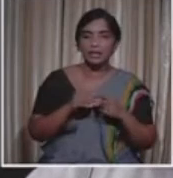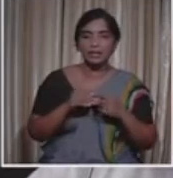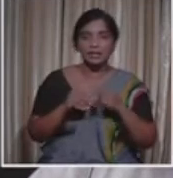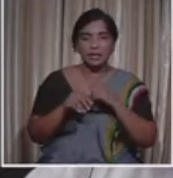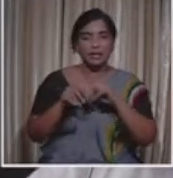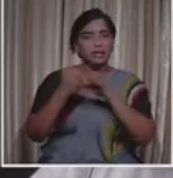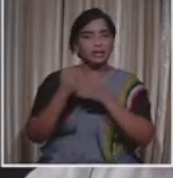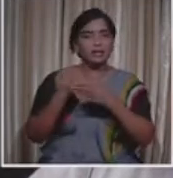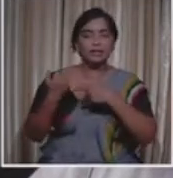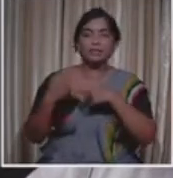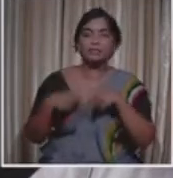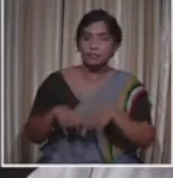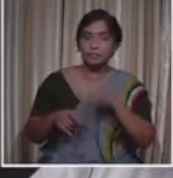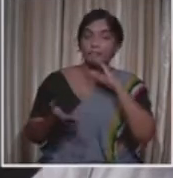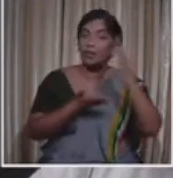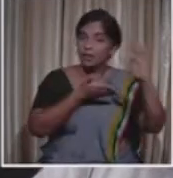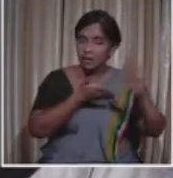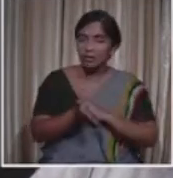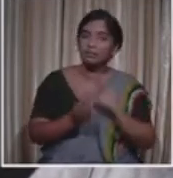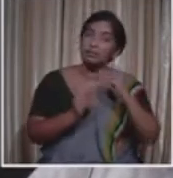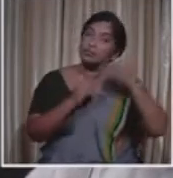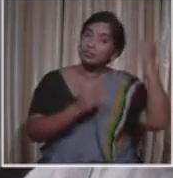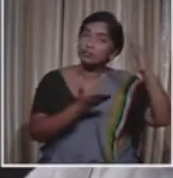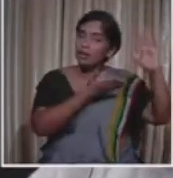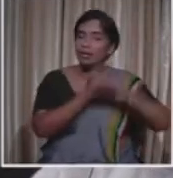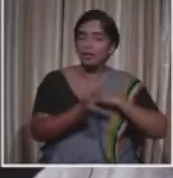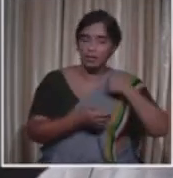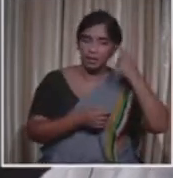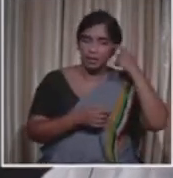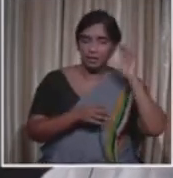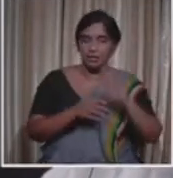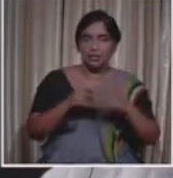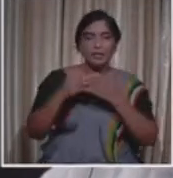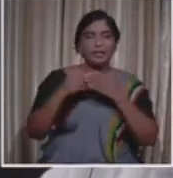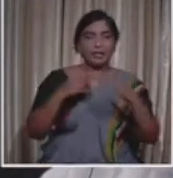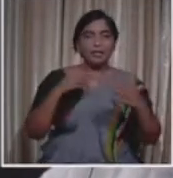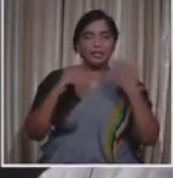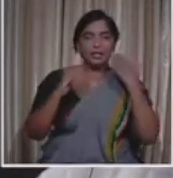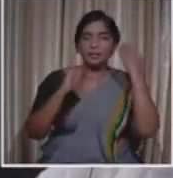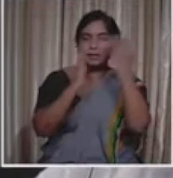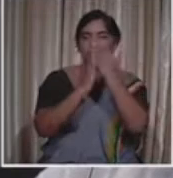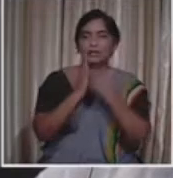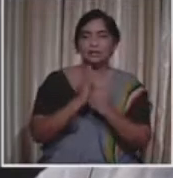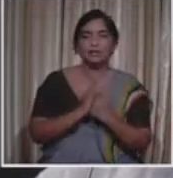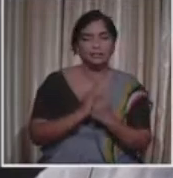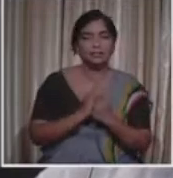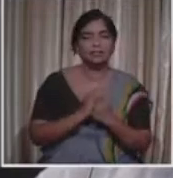හිතනවා මේ සමාජ සාධාරණත්වය යම් කිසි දවසක ඉෂ්ට වෙයි කියලා. මෙන්න මේ කරුණු පිළිබඳව